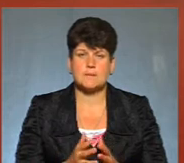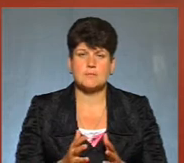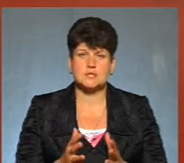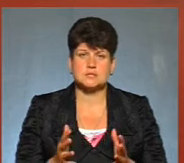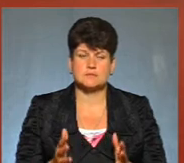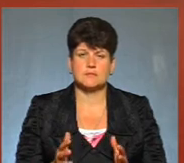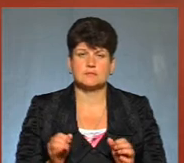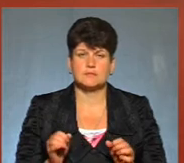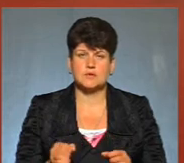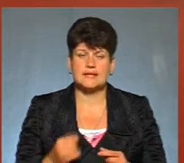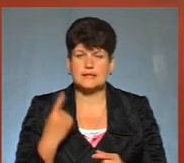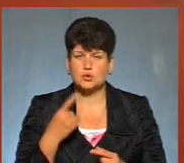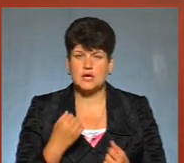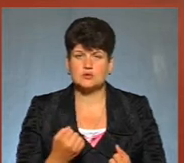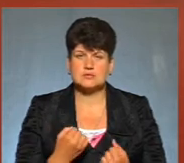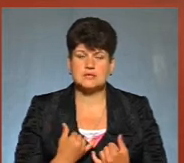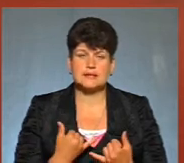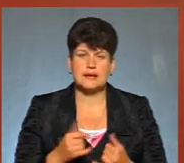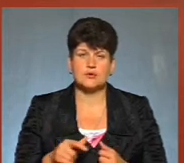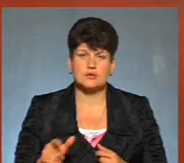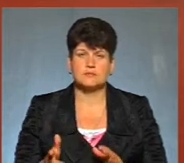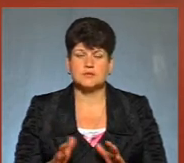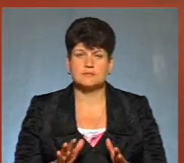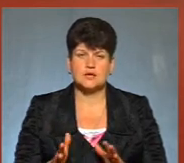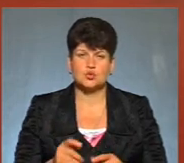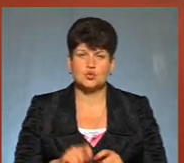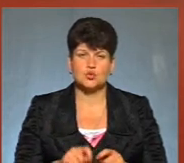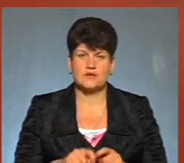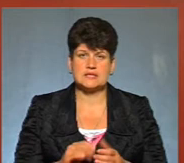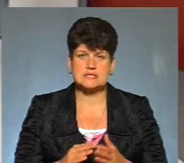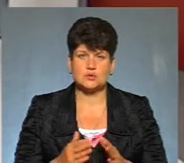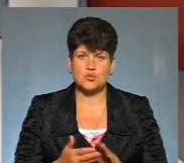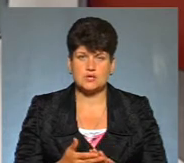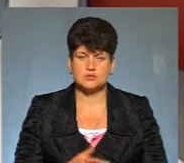способи індивідуального захисту для людей, аби більш-менш контролювати ситуацію?